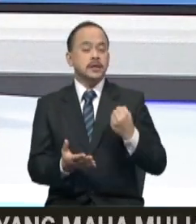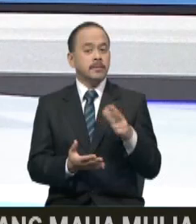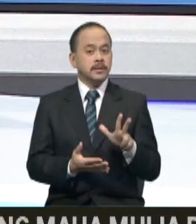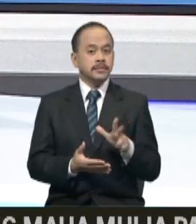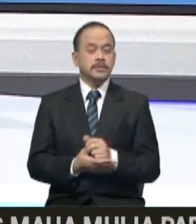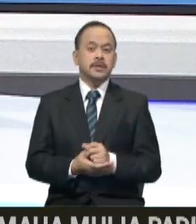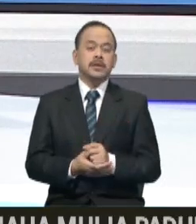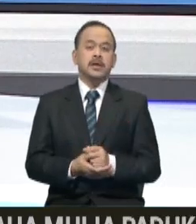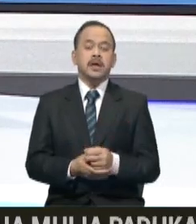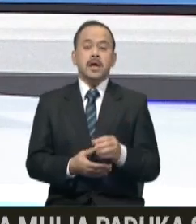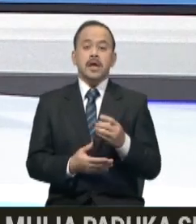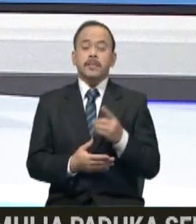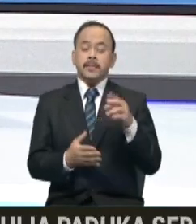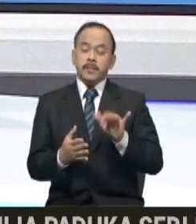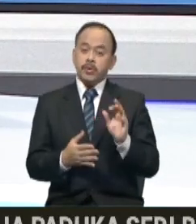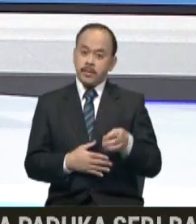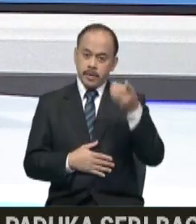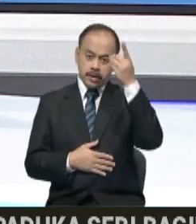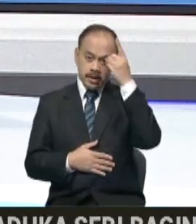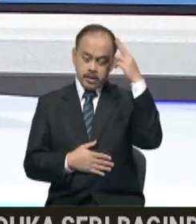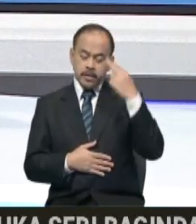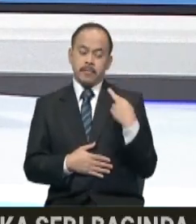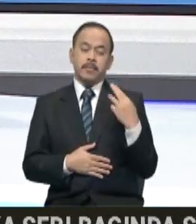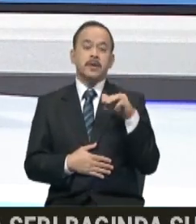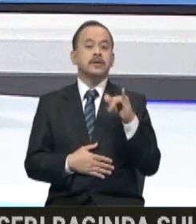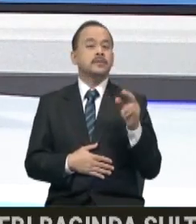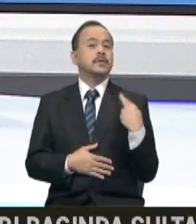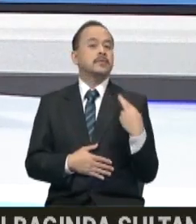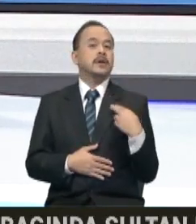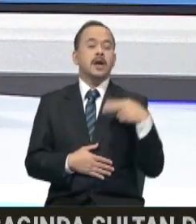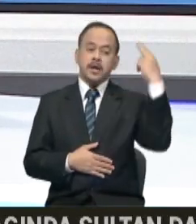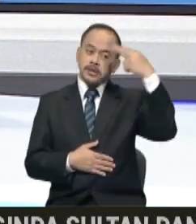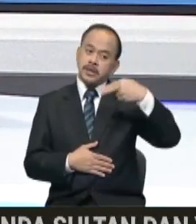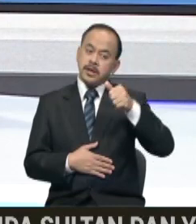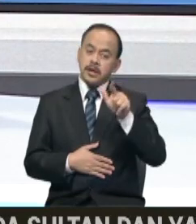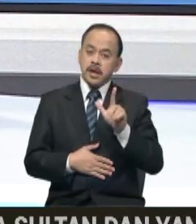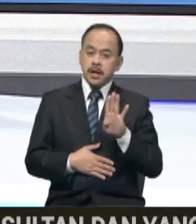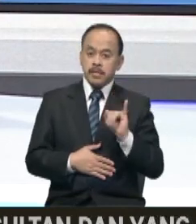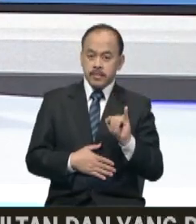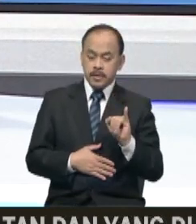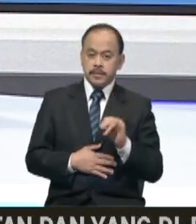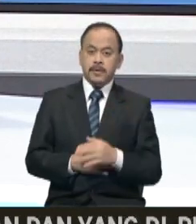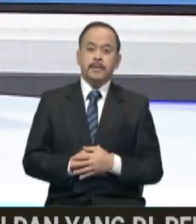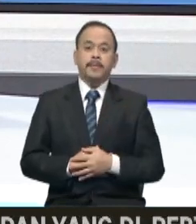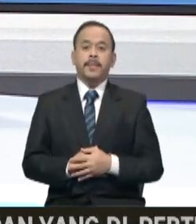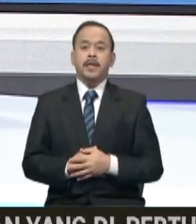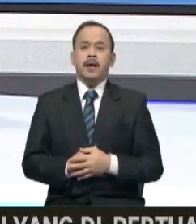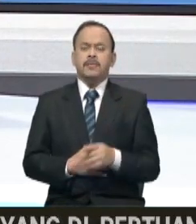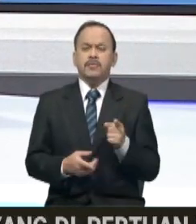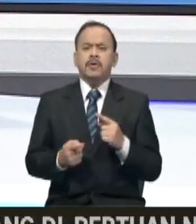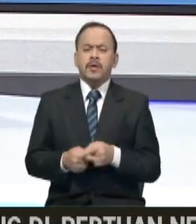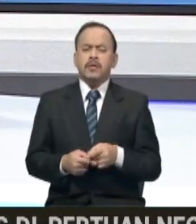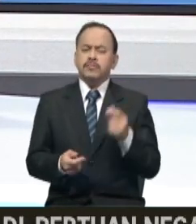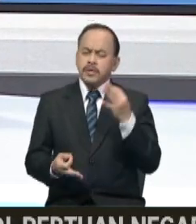Yang berhormat Pihin Datuk Laila Raja, Major Jeneral Bersara, Datuk Paduka Sri Haji Awang Halbi bin Haji Muhammad Yusof juga